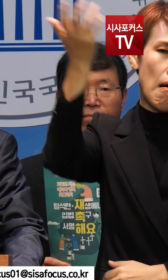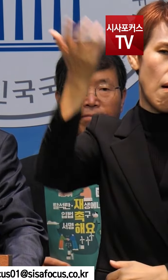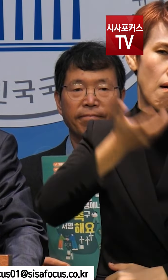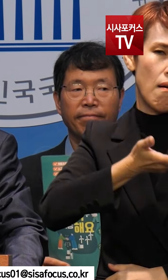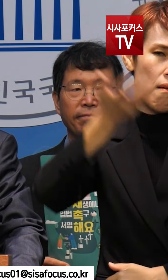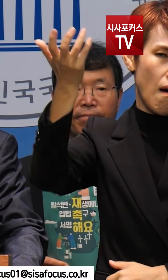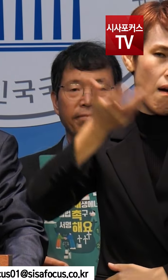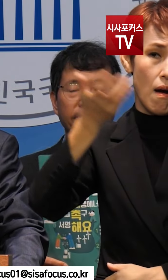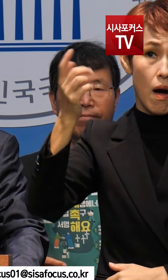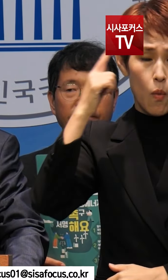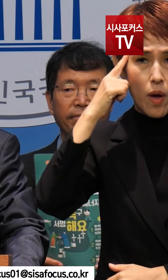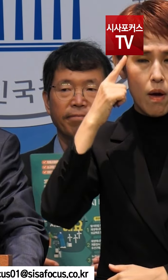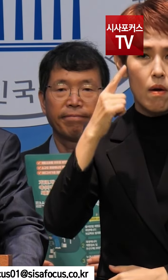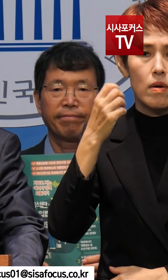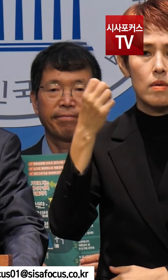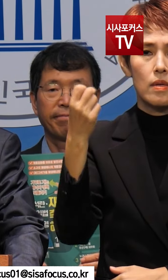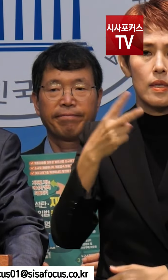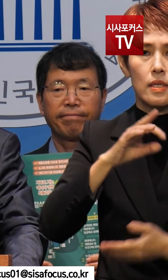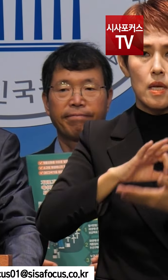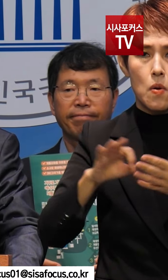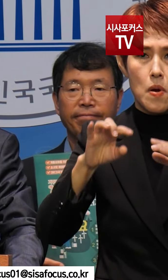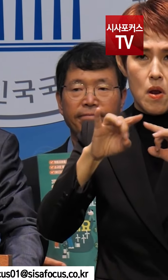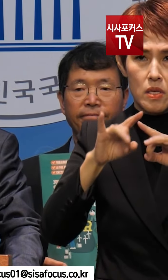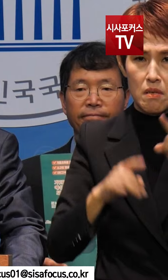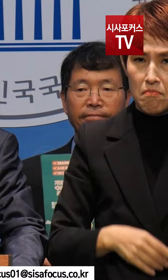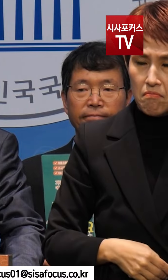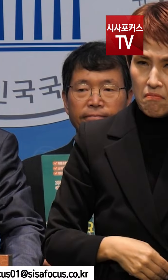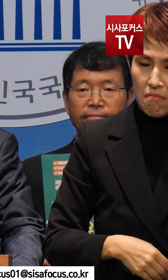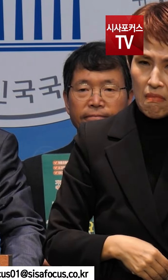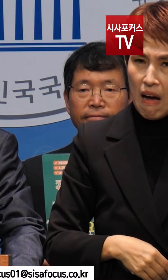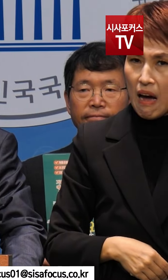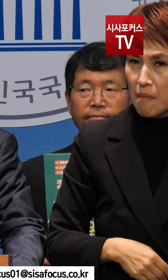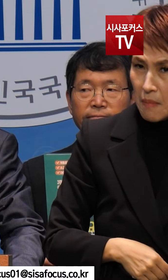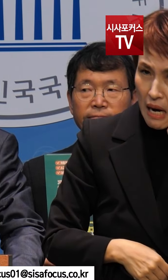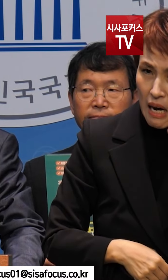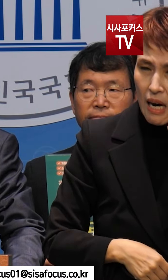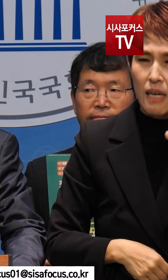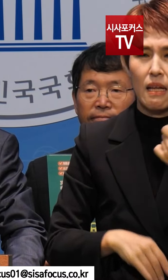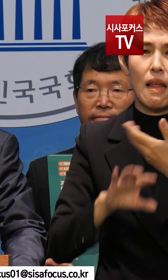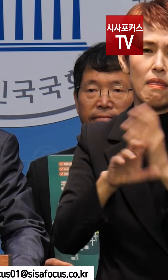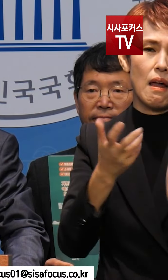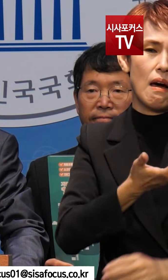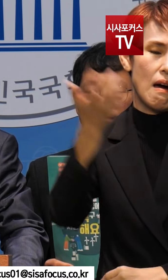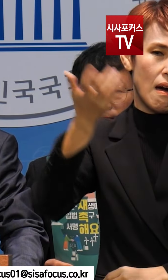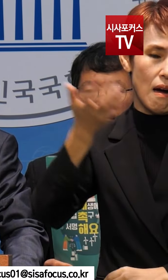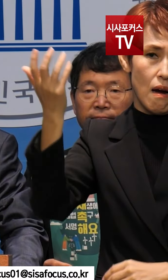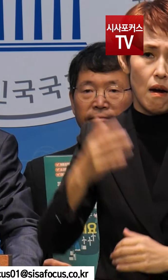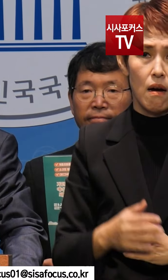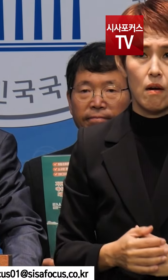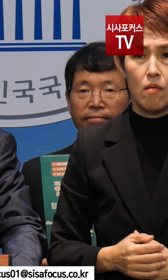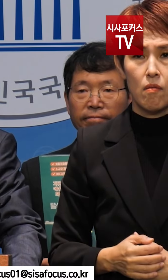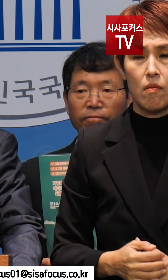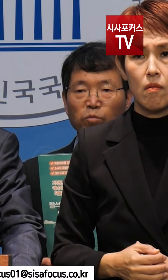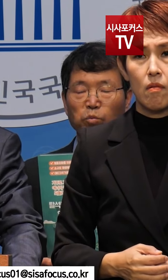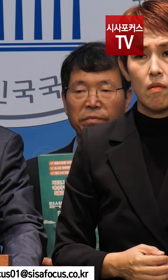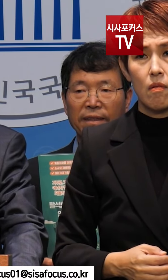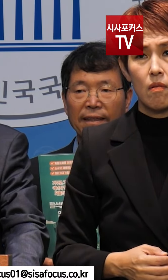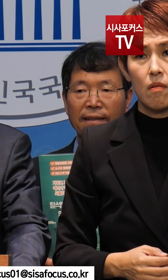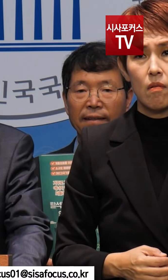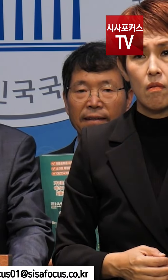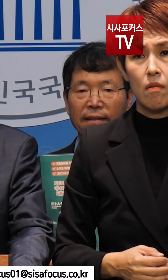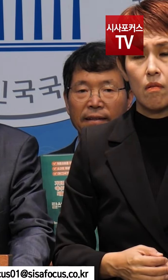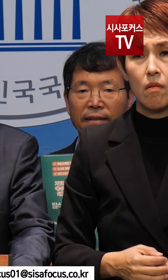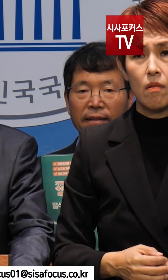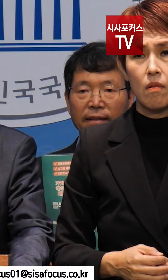있습니다 아리 백이 안 돼 서겠죠 또 재생에너지 보급이 안 되니 탄소국경세 부담이 될 테고요 실질적으로